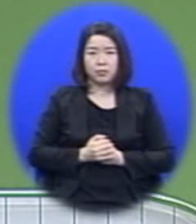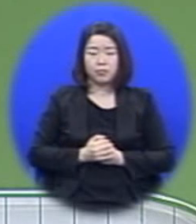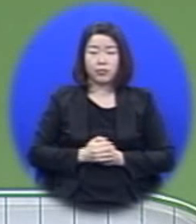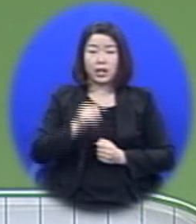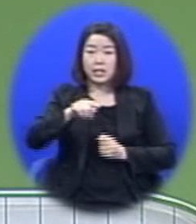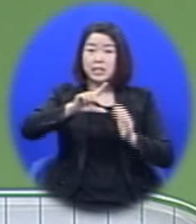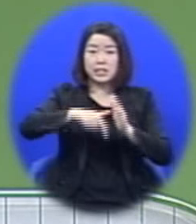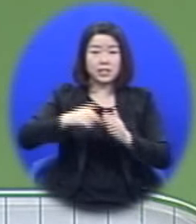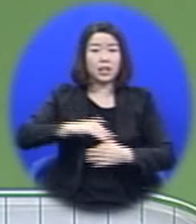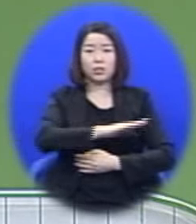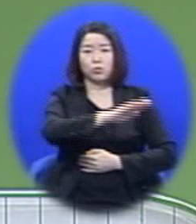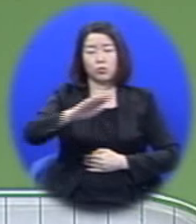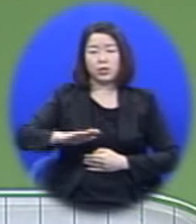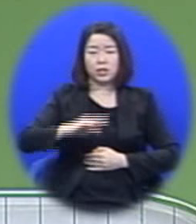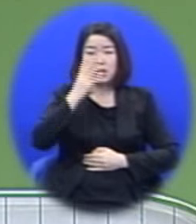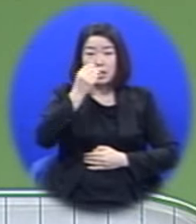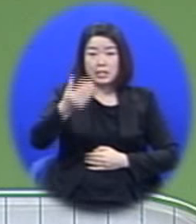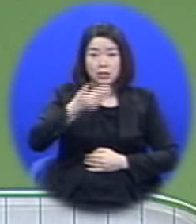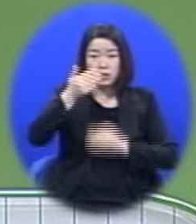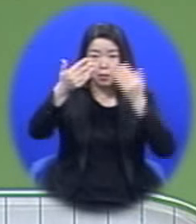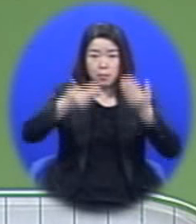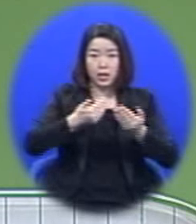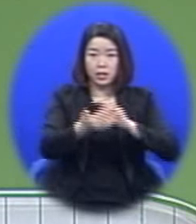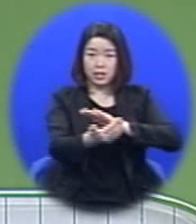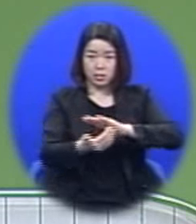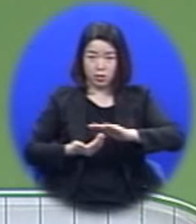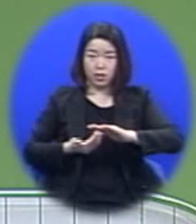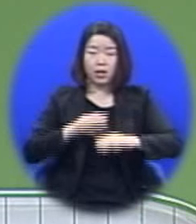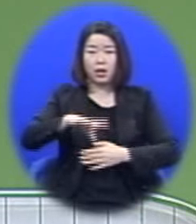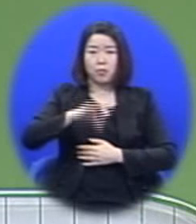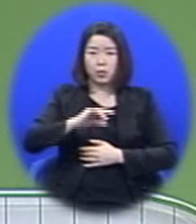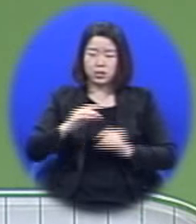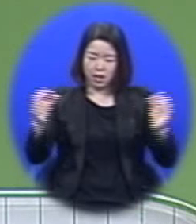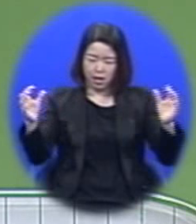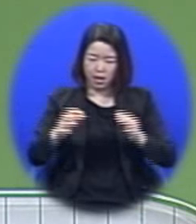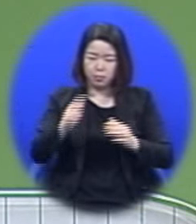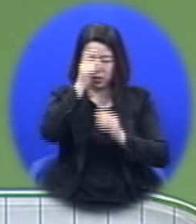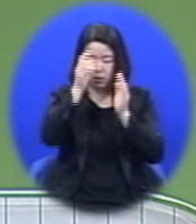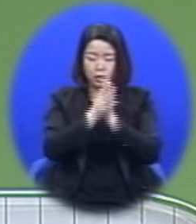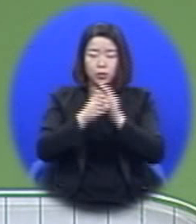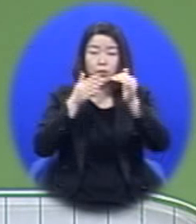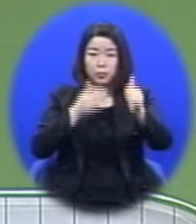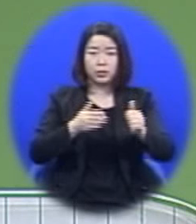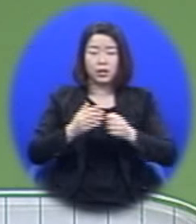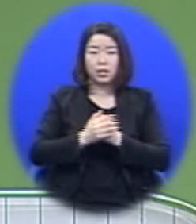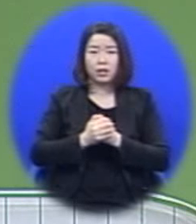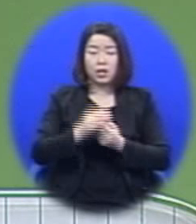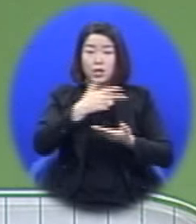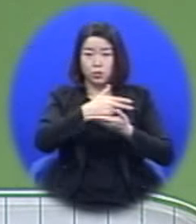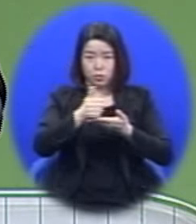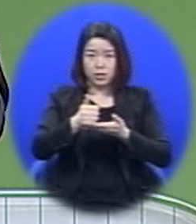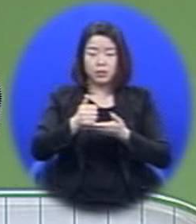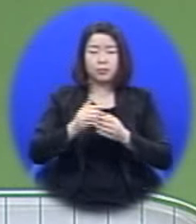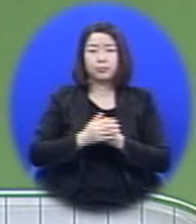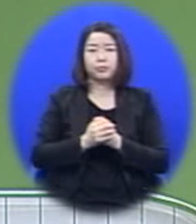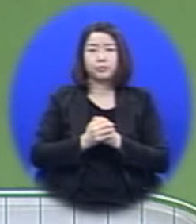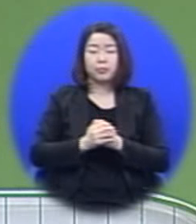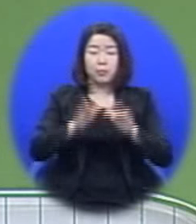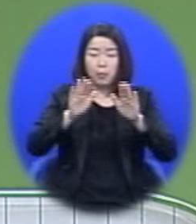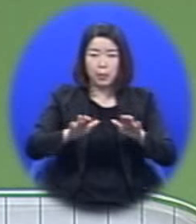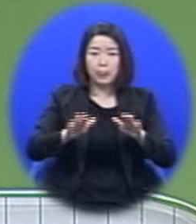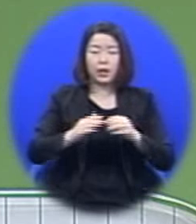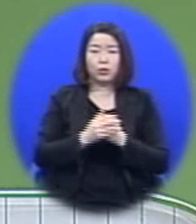이 시간에 우리 성찬을 받기 전에 먼저 합심해서 기도하겠습니다. 주님,